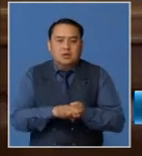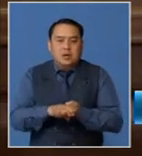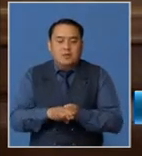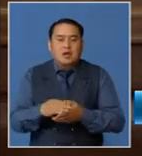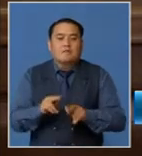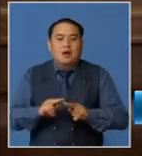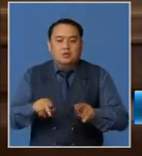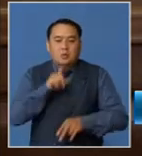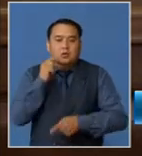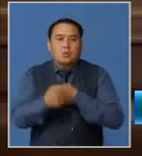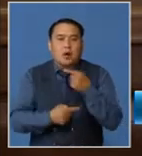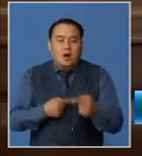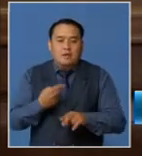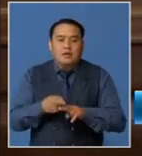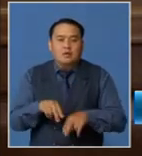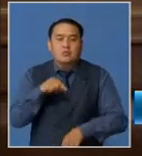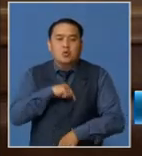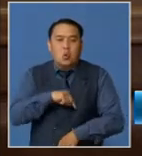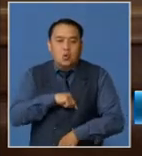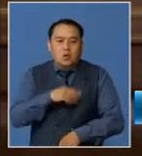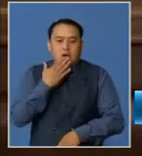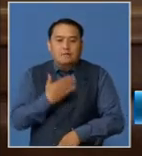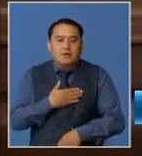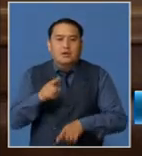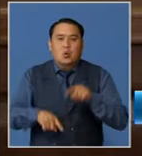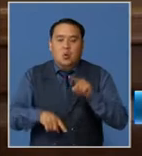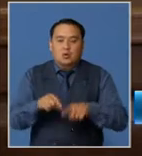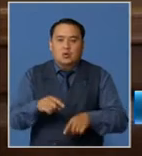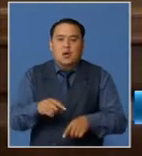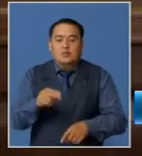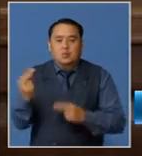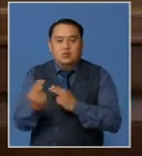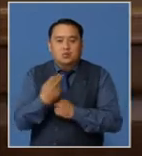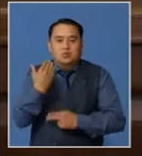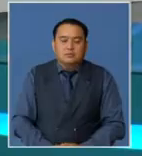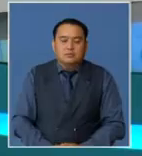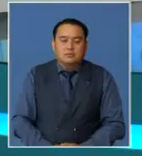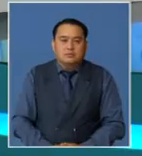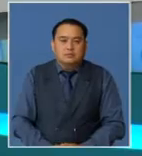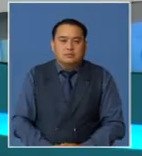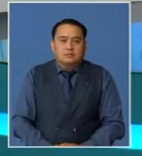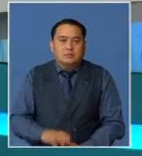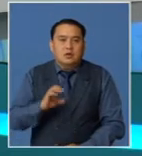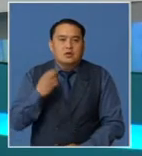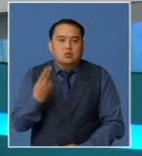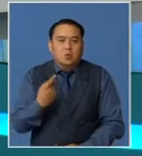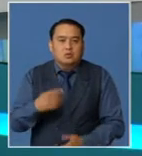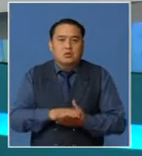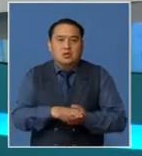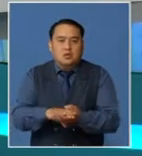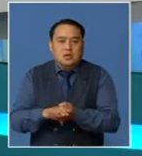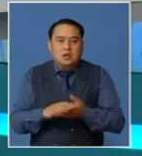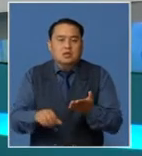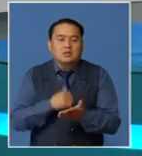И воспитывают молодое поколение в этом духе и духе патриотизма. Нам есть чему учиться у вас. Социальное единство –